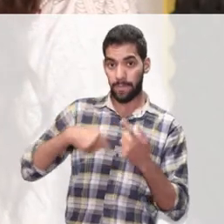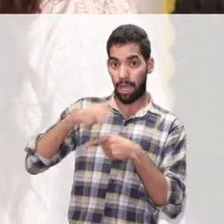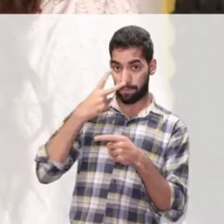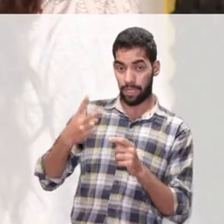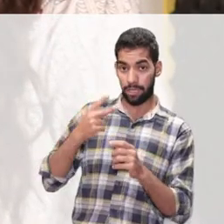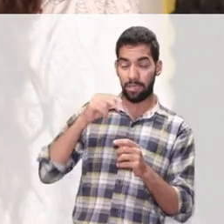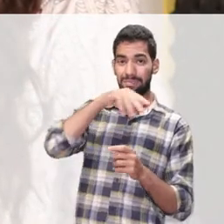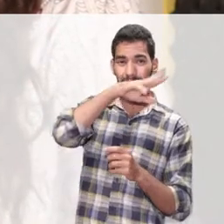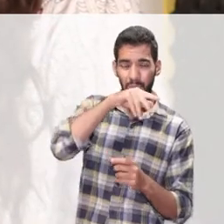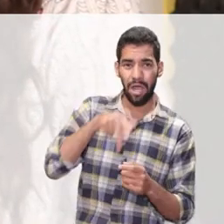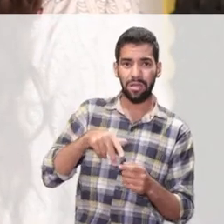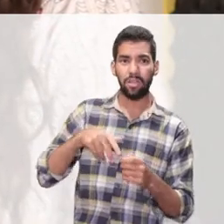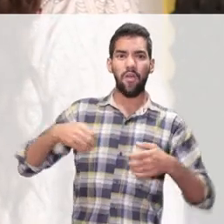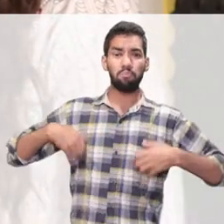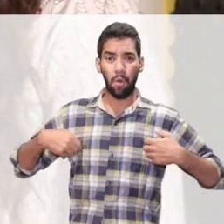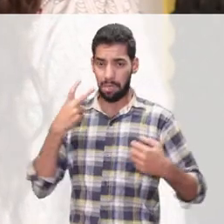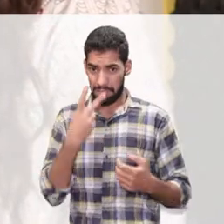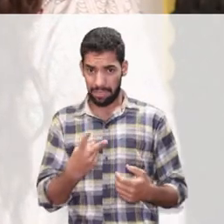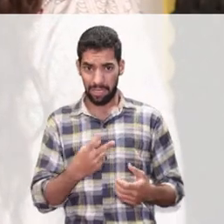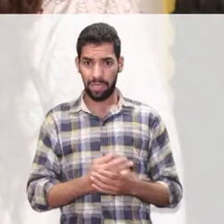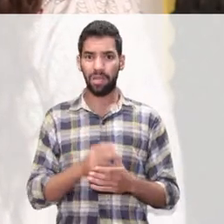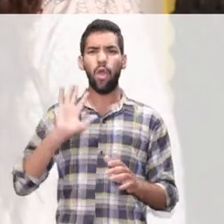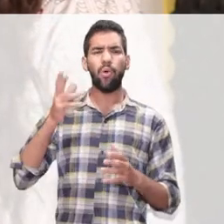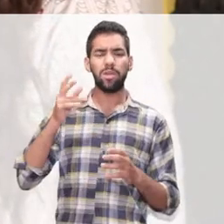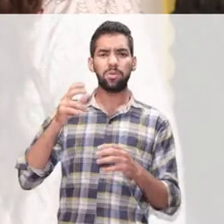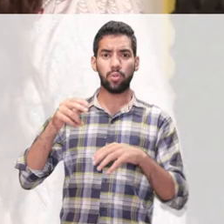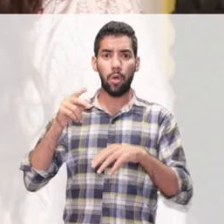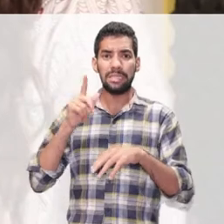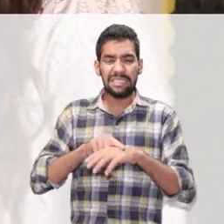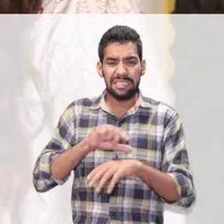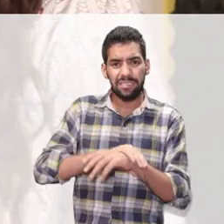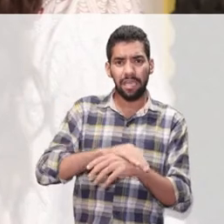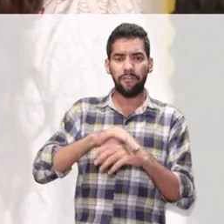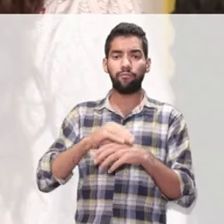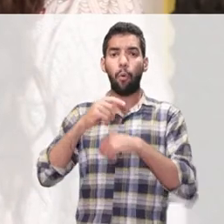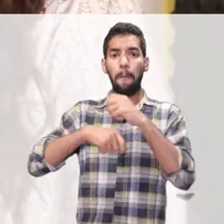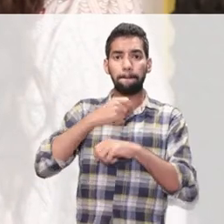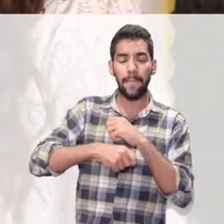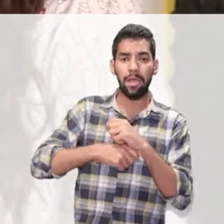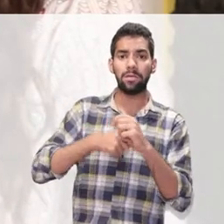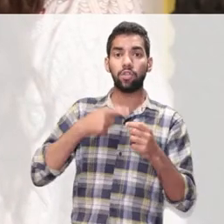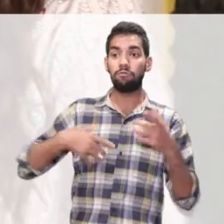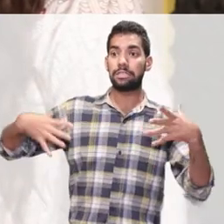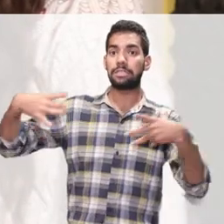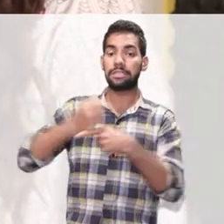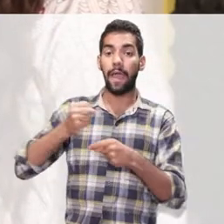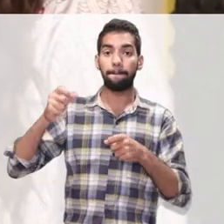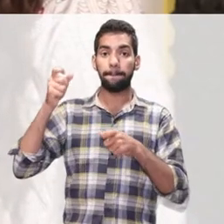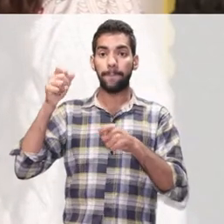आप बंदरों को देखने को ना तो उसके पास इकट्ठे हो जाते हैं डेढ-डेढ